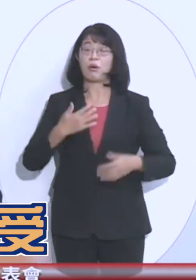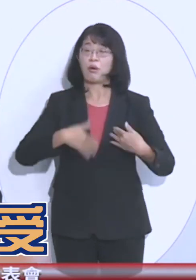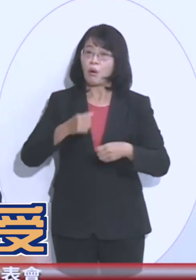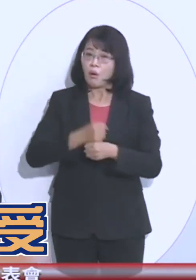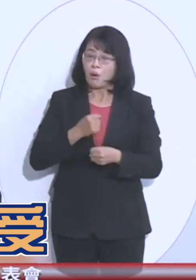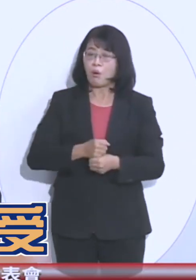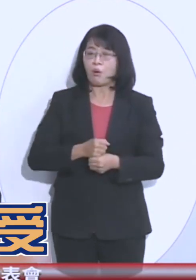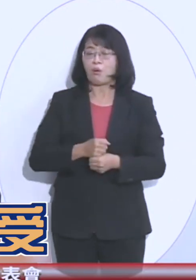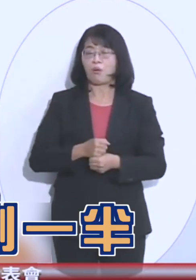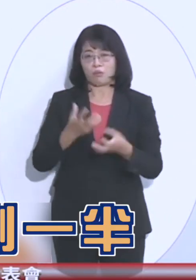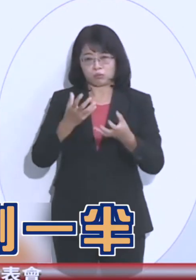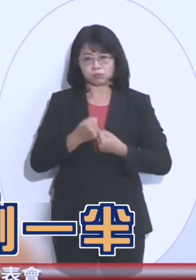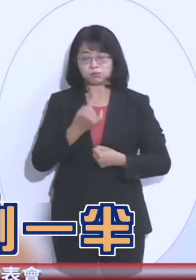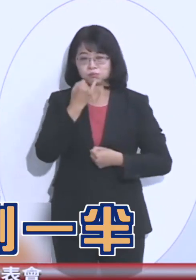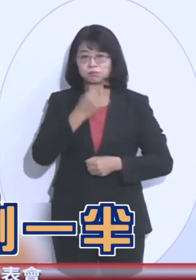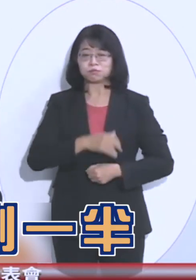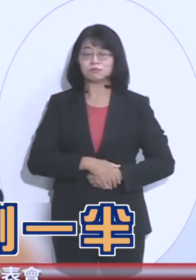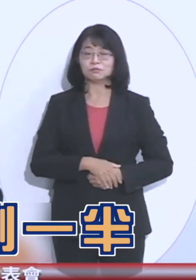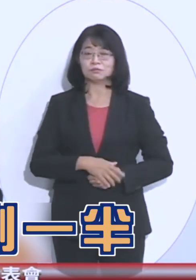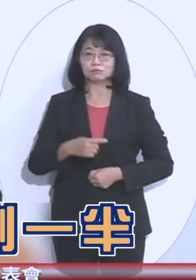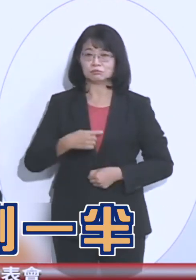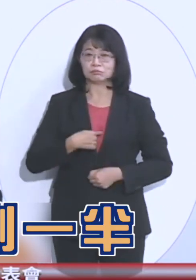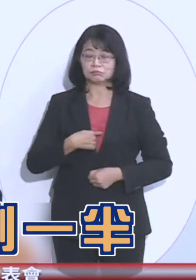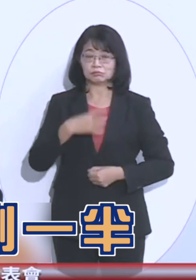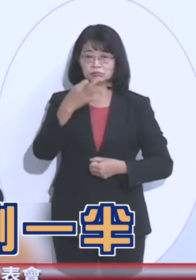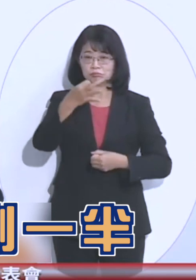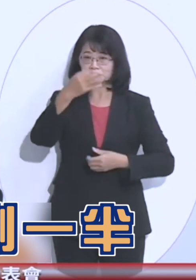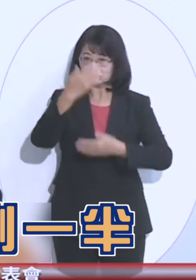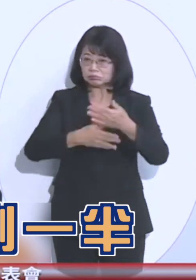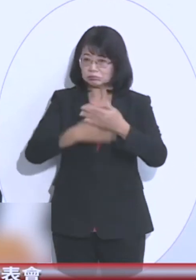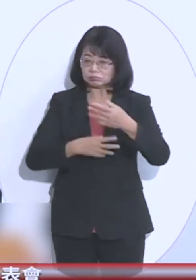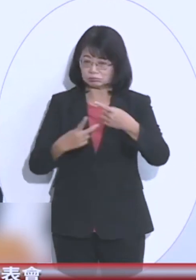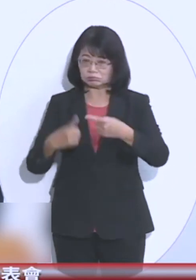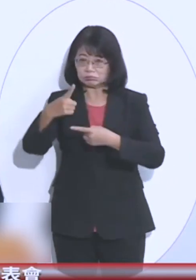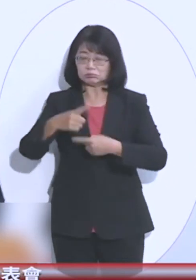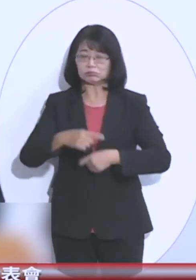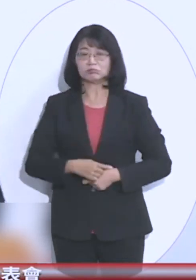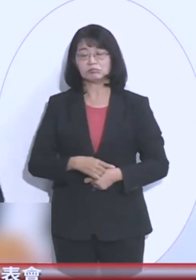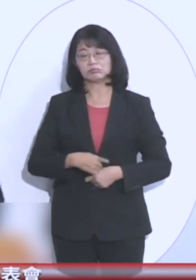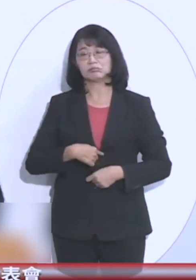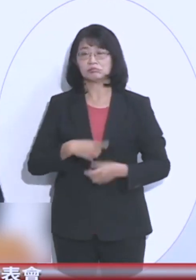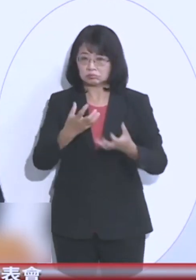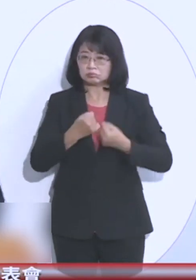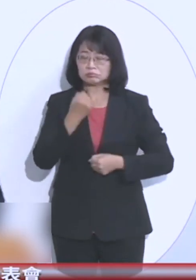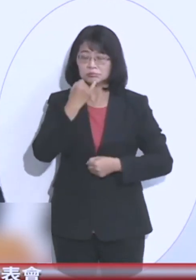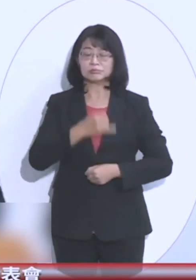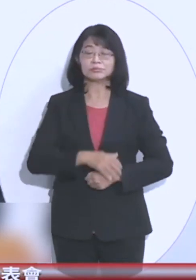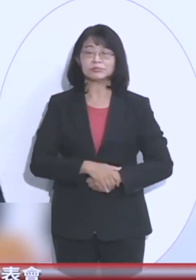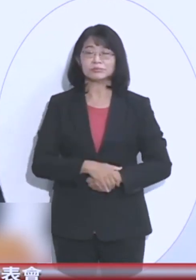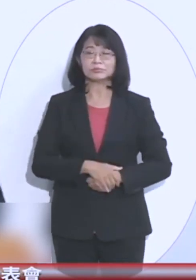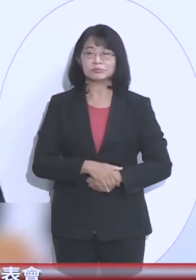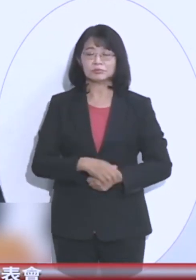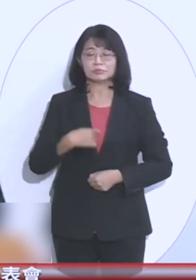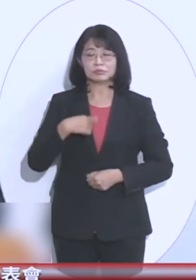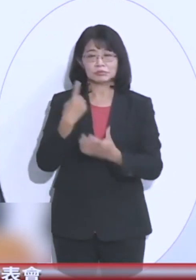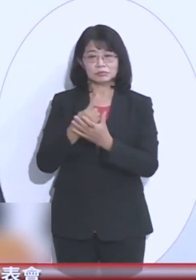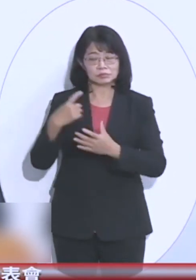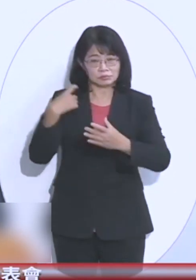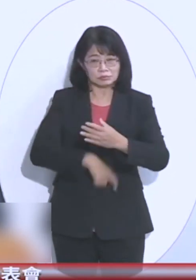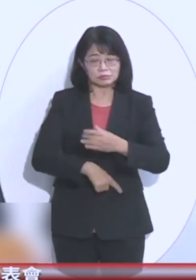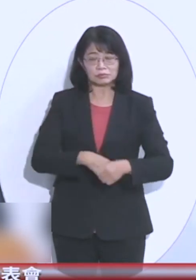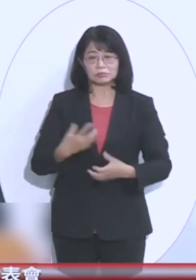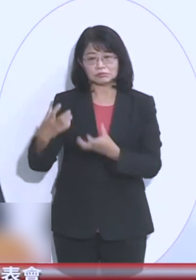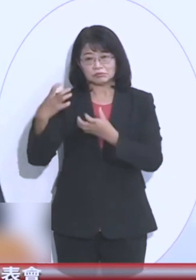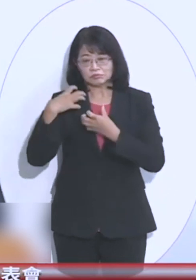甘愿受。所以我资产减到剩一半，我无话讲。我变选举，我就